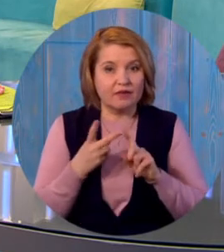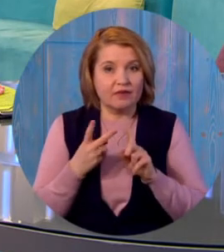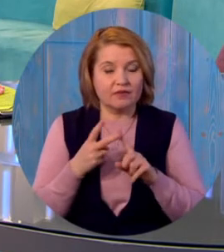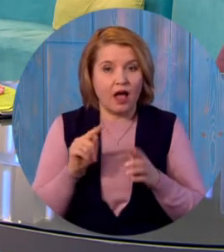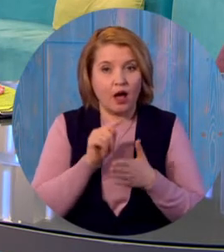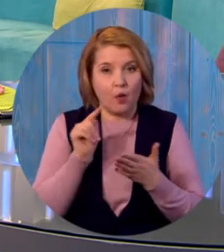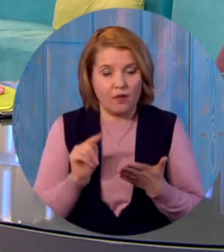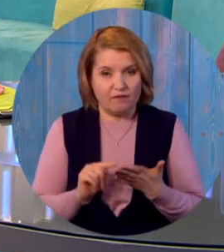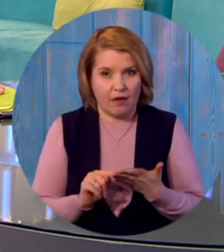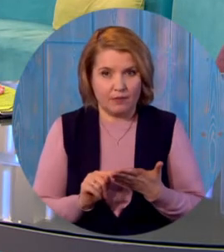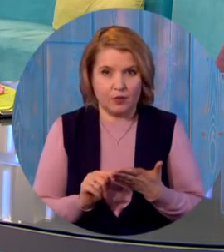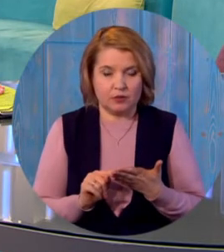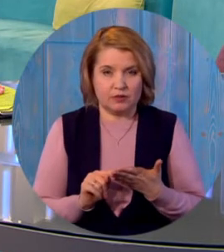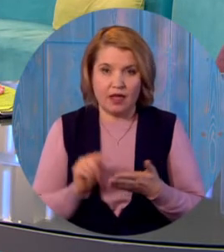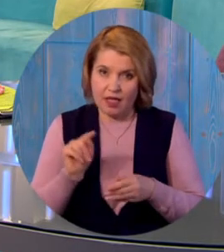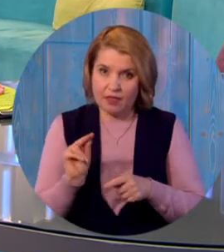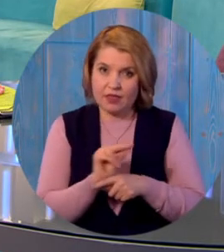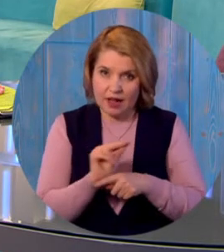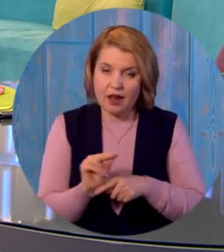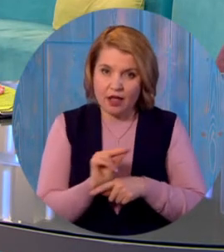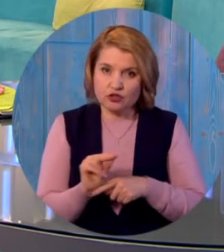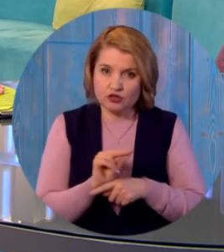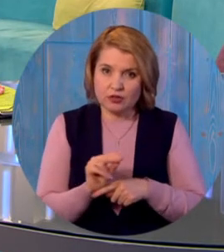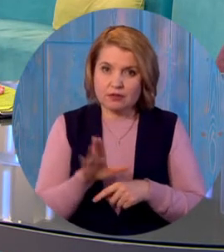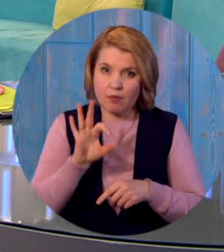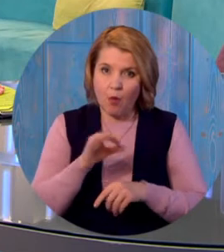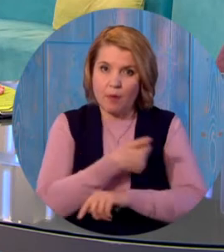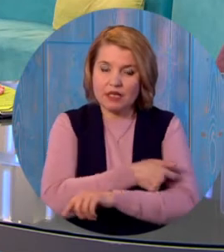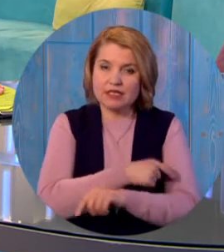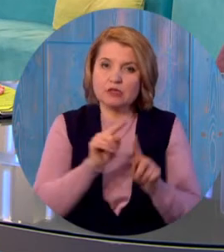А, скажите, это лечится по полису ОМС?